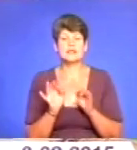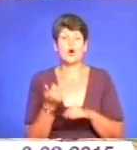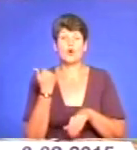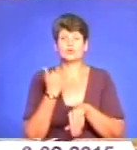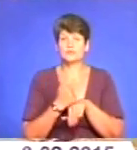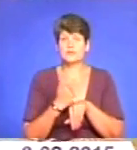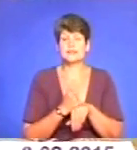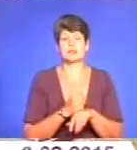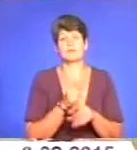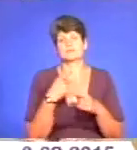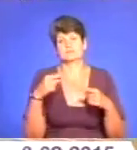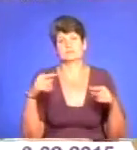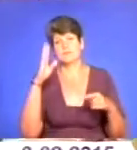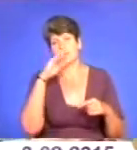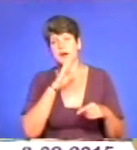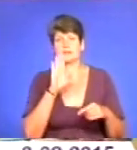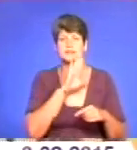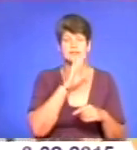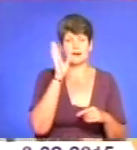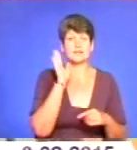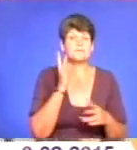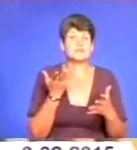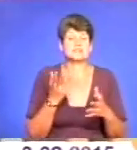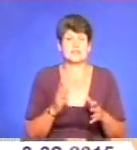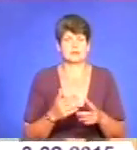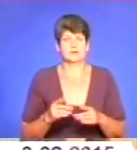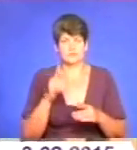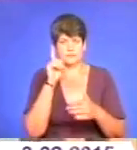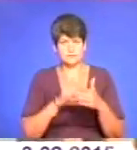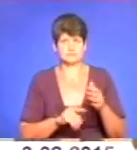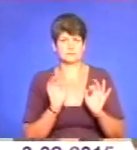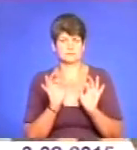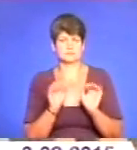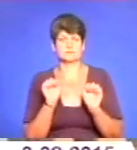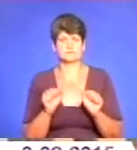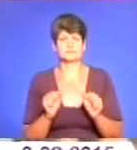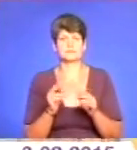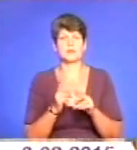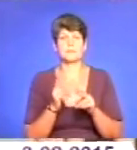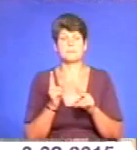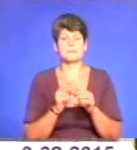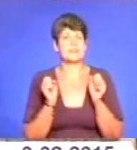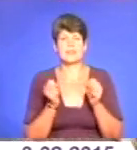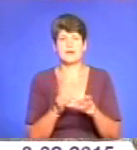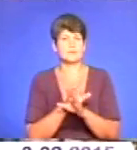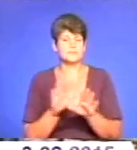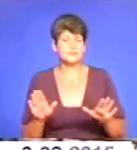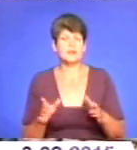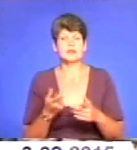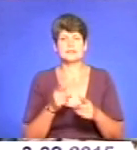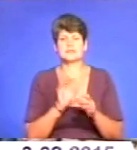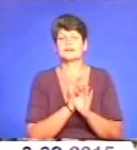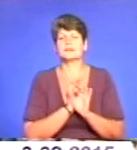Найголовніше для будь-якої матері чи батька – впевненість у безпеці власних дітей. Ці нові драбинки та гірки є надійними та